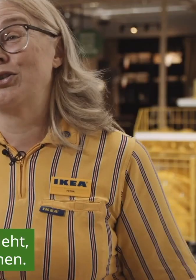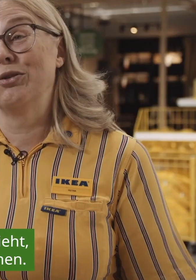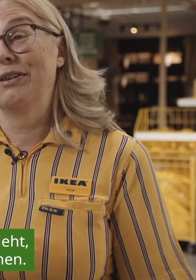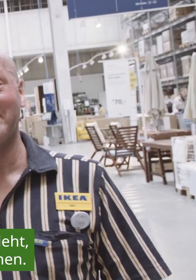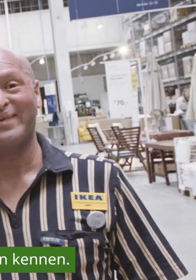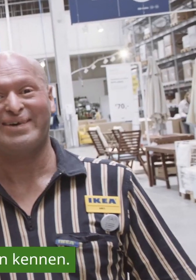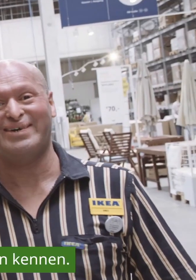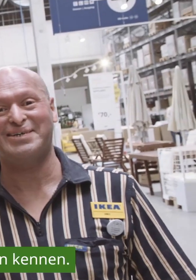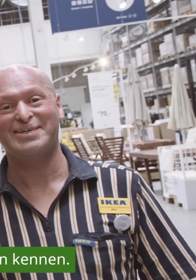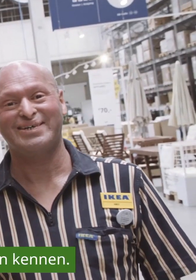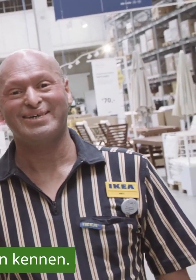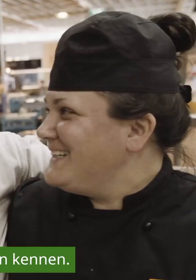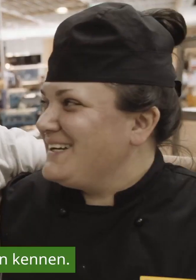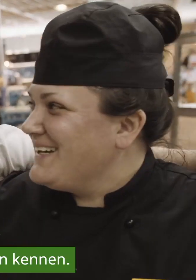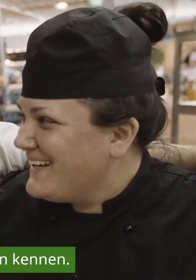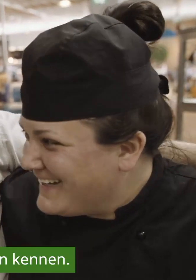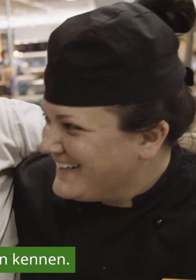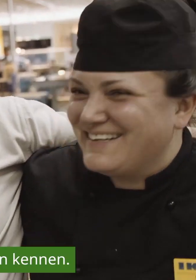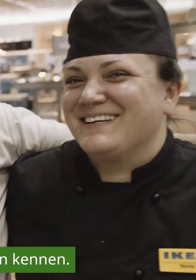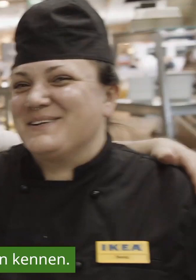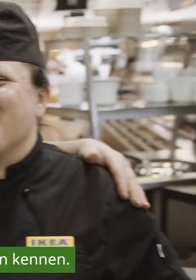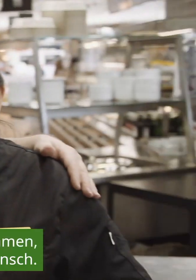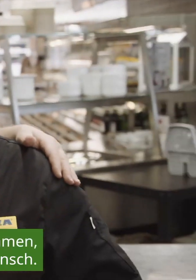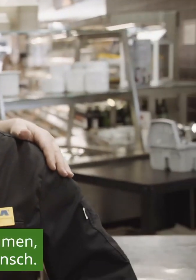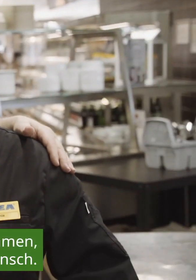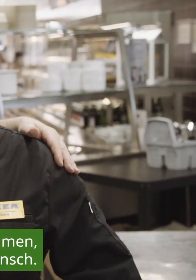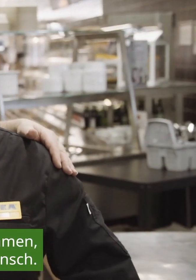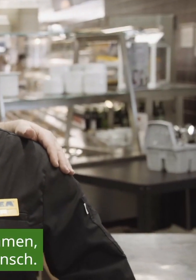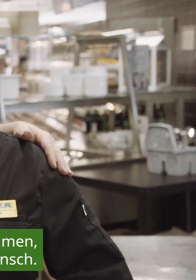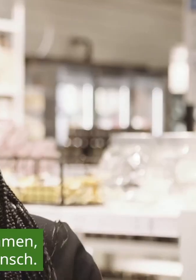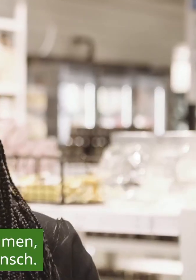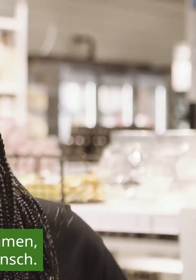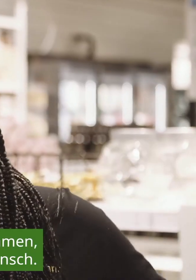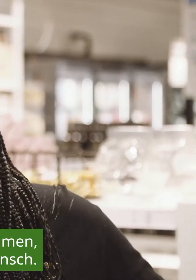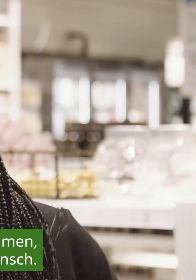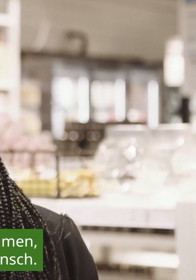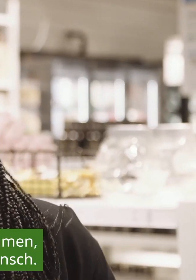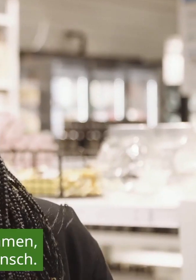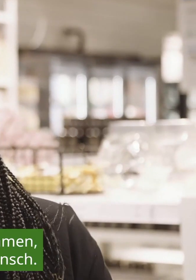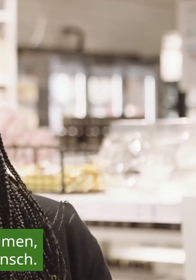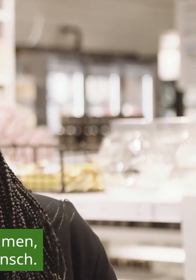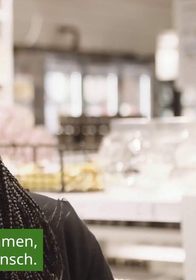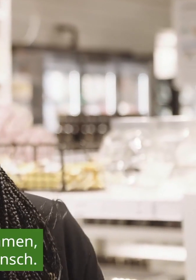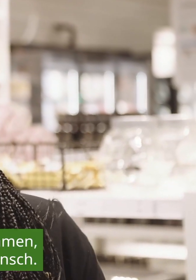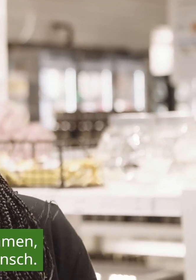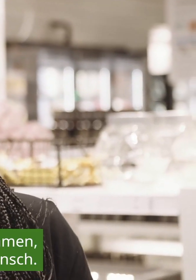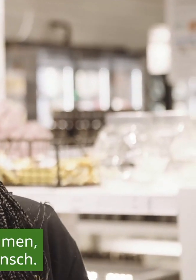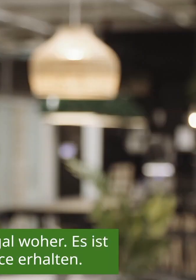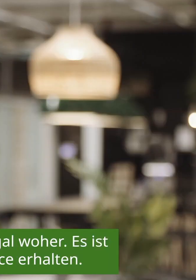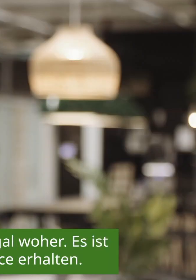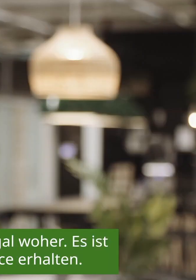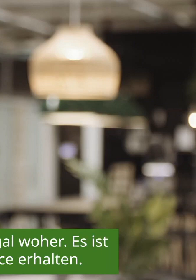wir auch ausschauen. You know, you need to know people and when they come together, you know, you be a changed